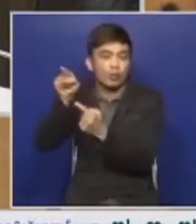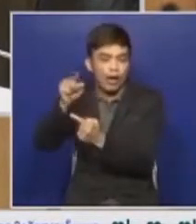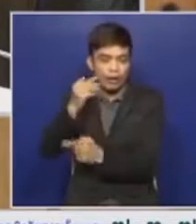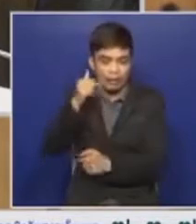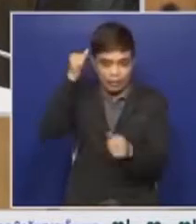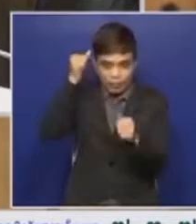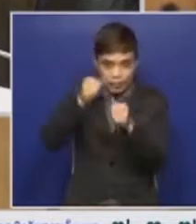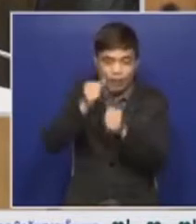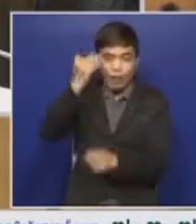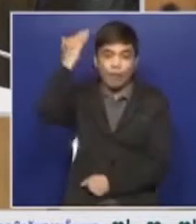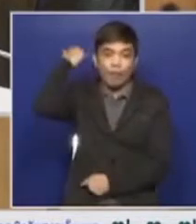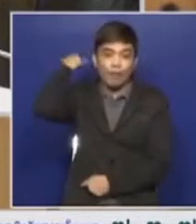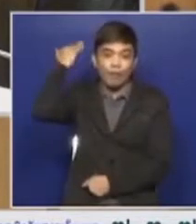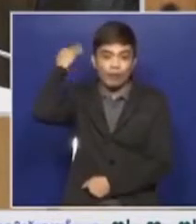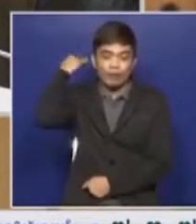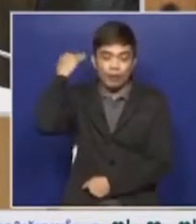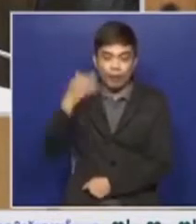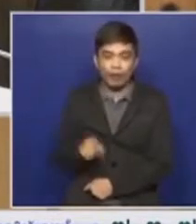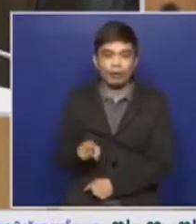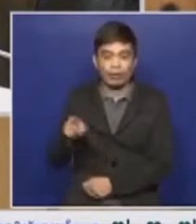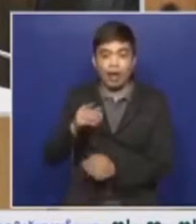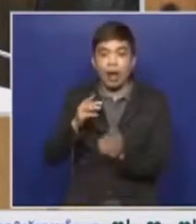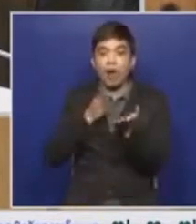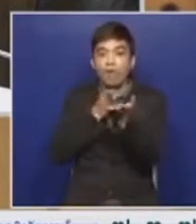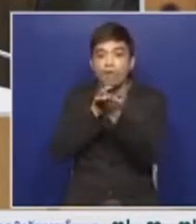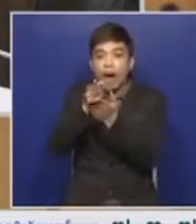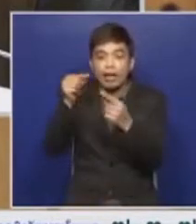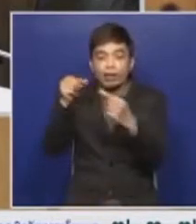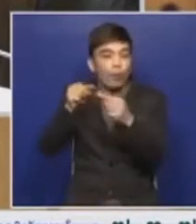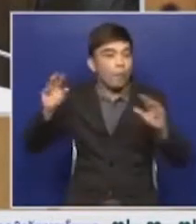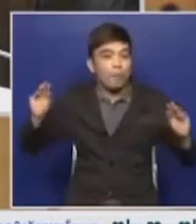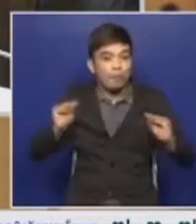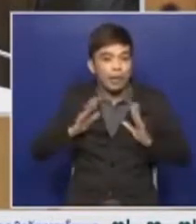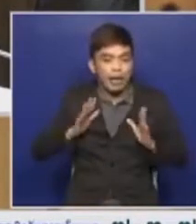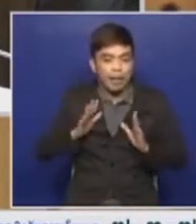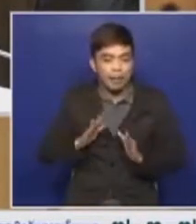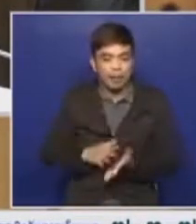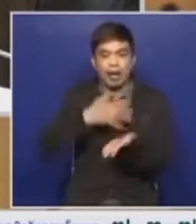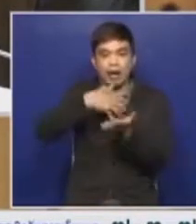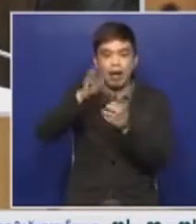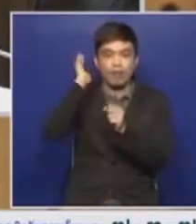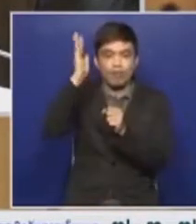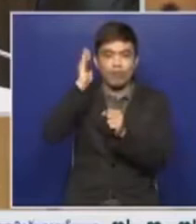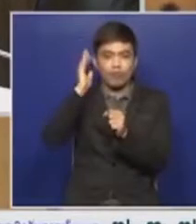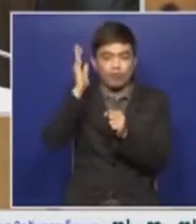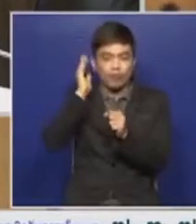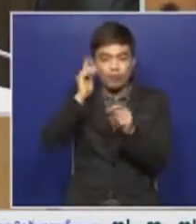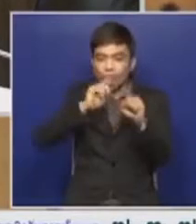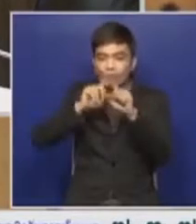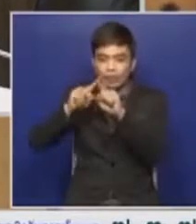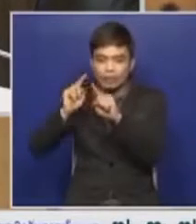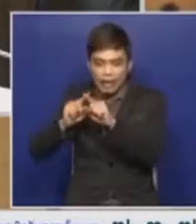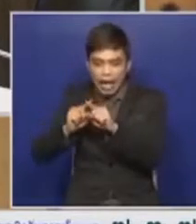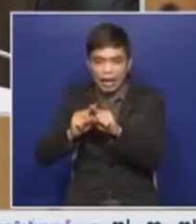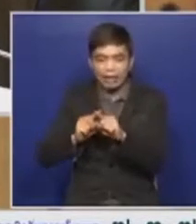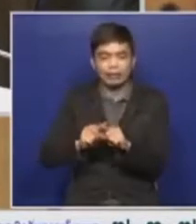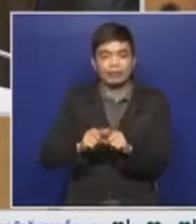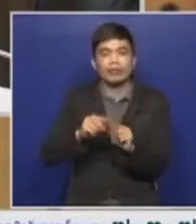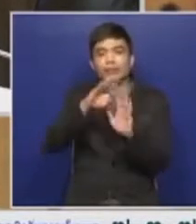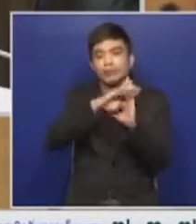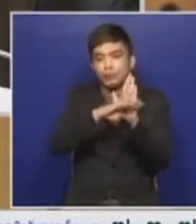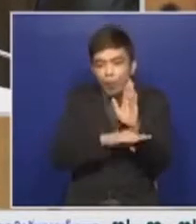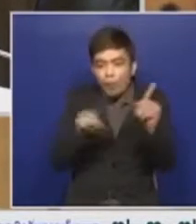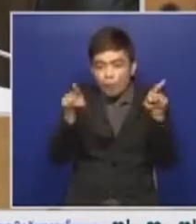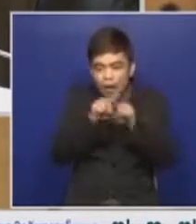วันนั้นเนี่ยเนื้อหาที่ฝ่ายที่รับไม่รับร่างมนุษย์เนี่ยเขาก็มีเนื้อหาสาระไม่ต่างกับพวกเราเดี๋ยวพี่ไปแย้งและจำนวนจะแบบ